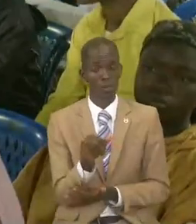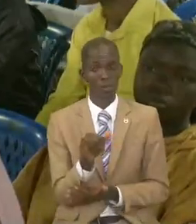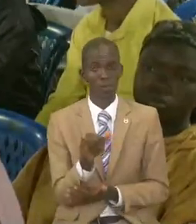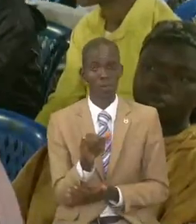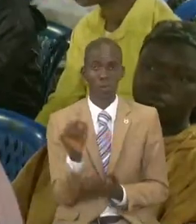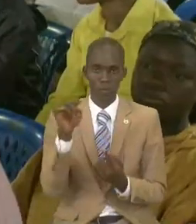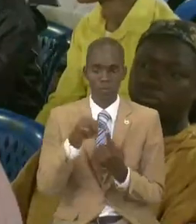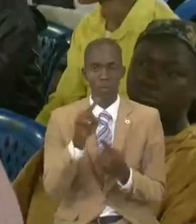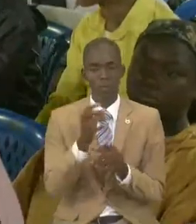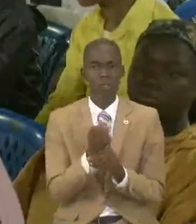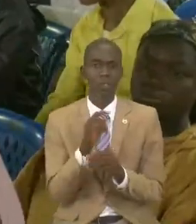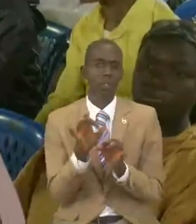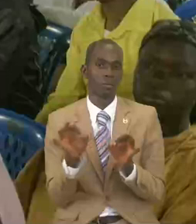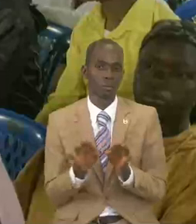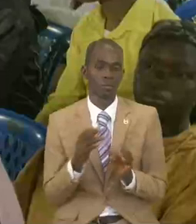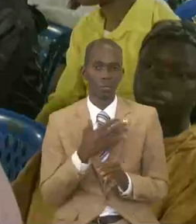Toujours debout.